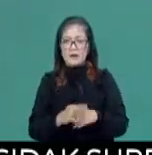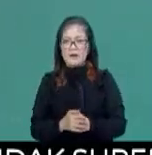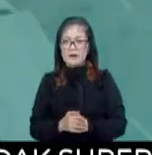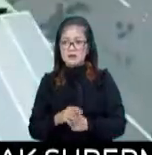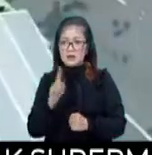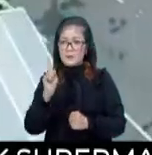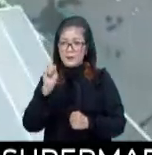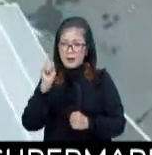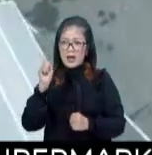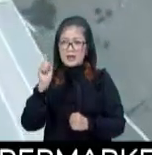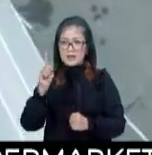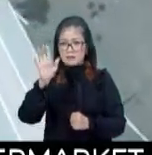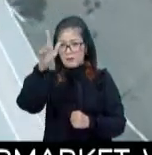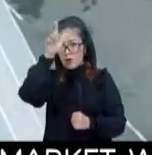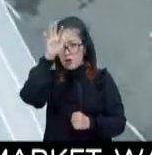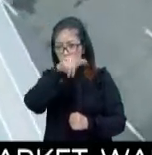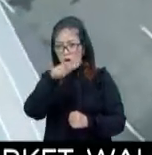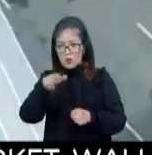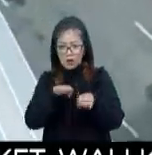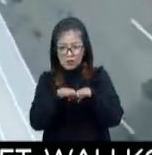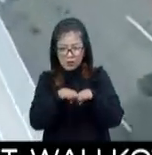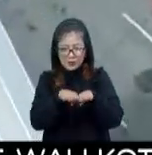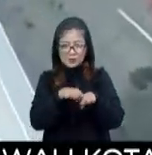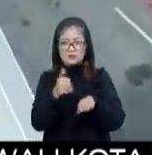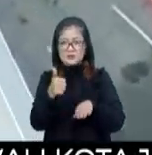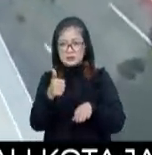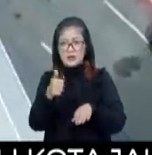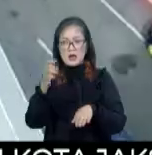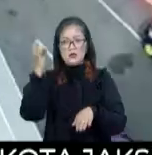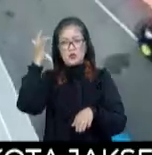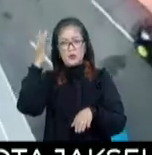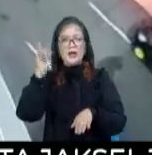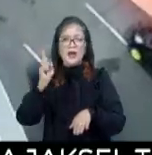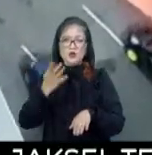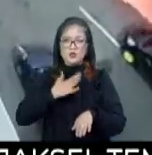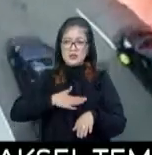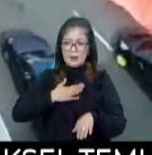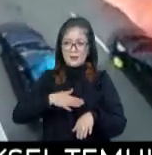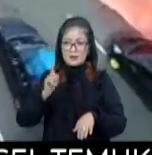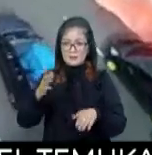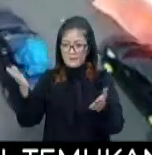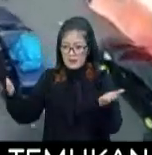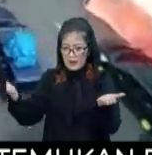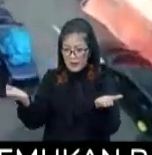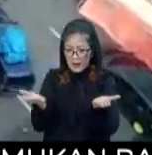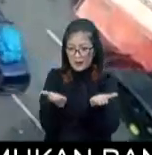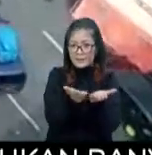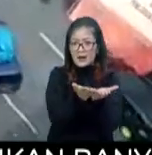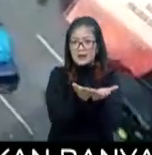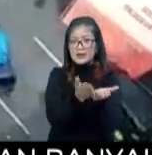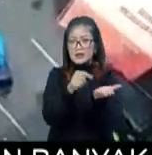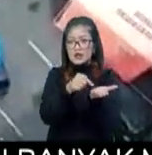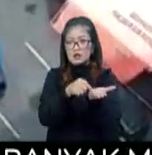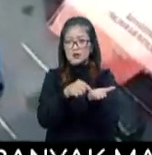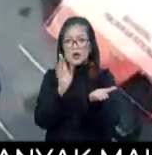ke lambung kapal. Dan juga untuk para pengendara untuk bisa dapat sabar karena ketika kapal bersandar pun ini ada kendaraan yang akan keluar. Dan